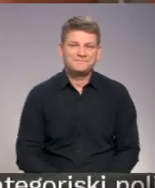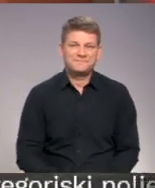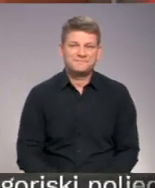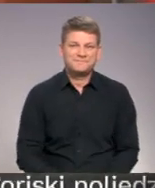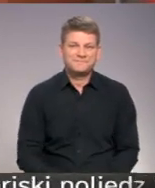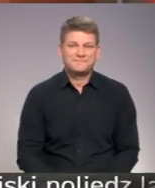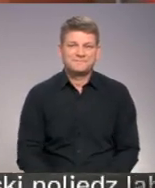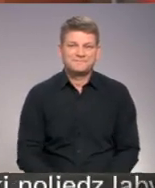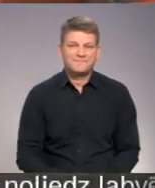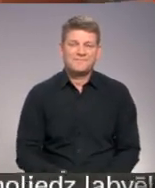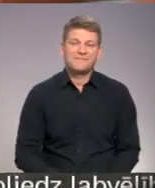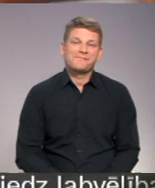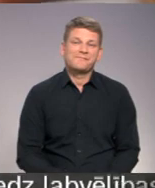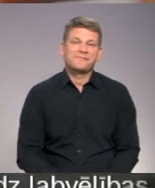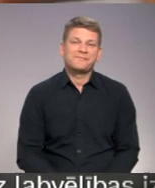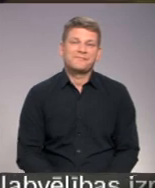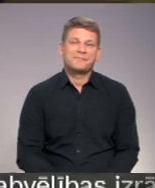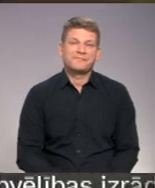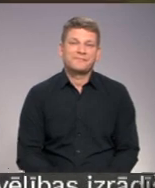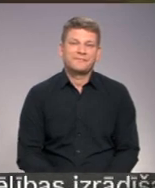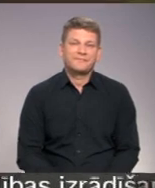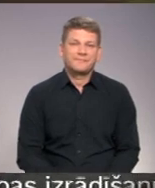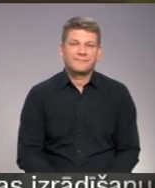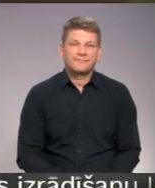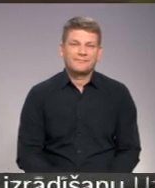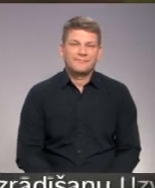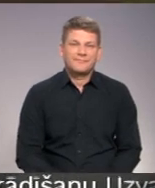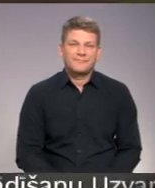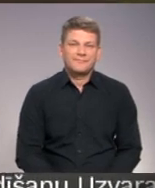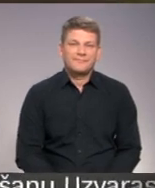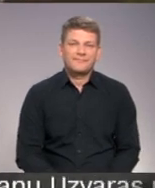Zana Rutula, Aļesa Pšiņenko, Mareks Sumļennijs, Kurzemes televīzija.